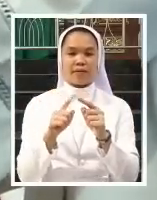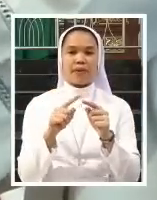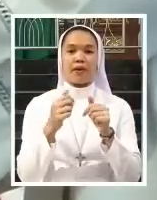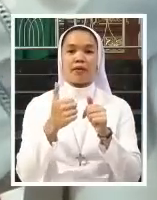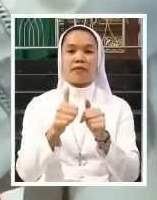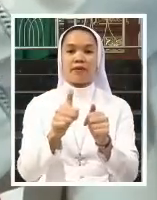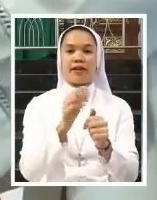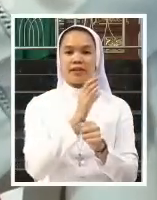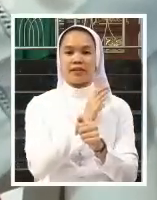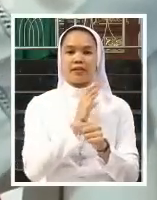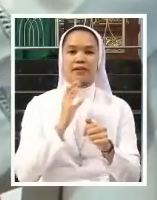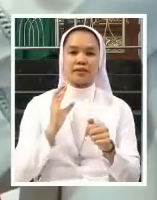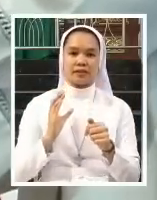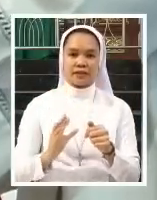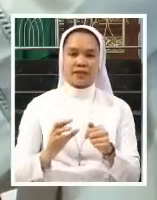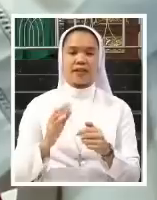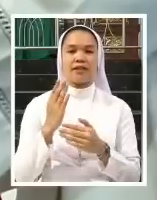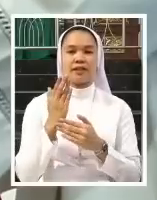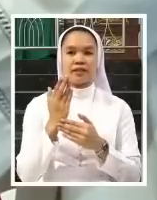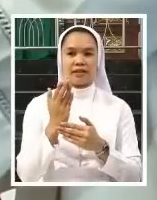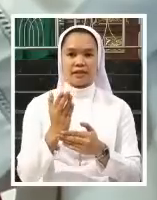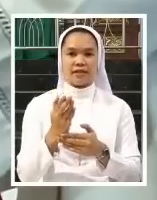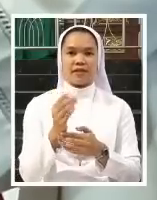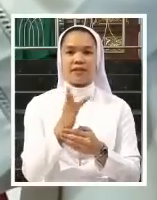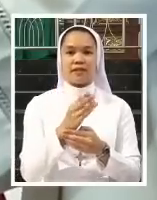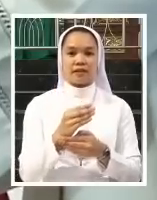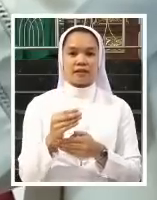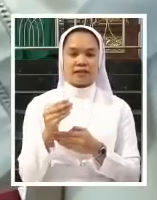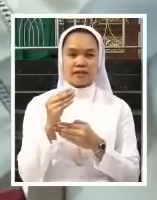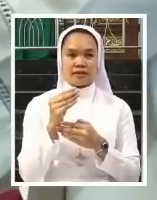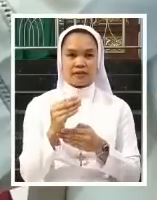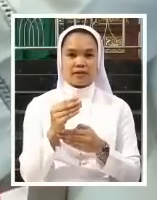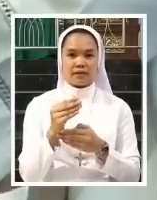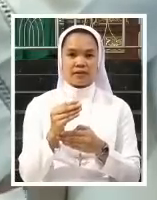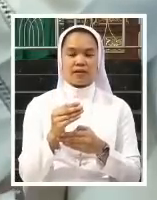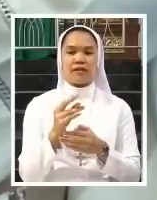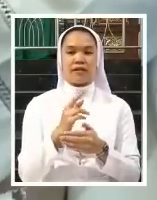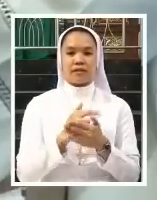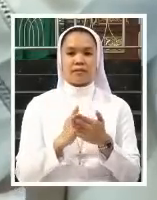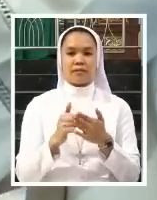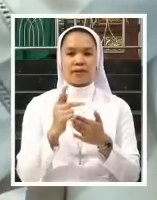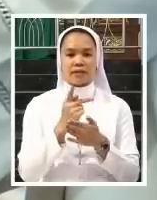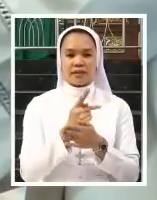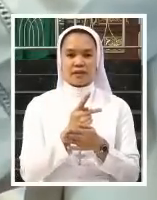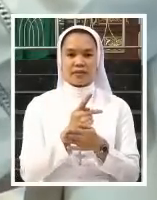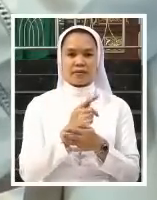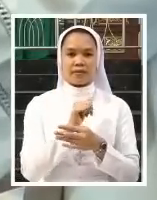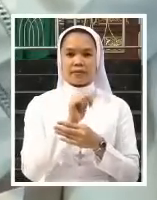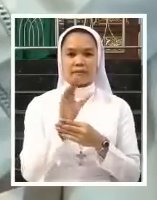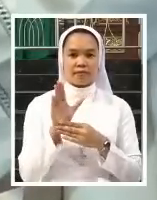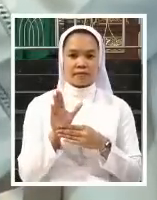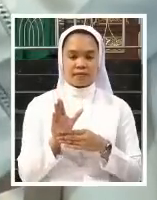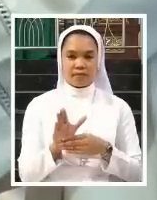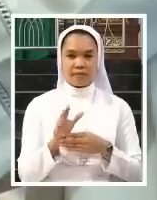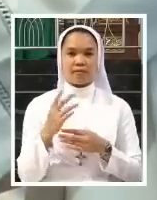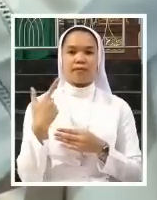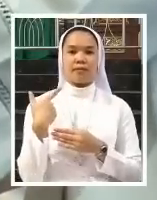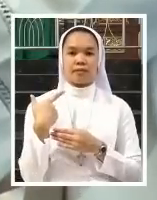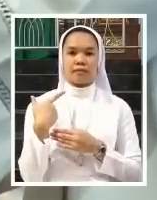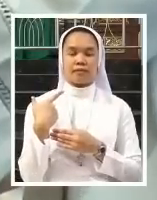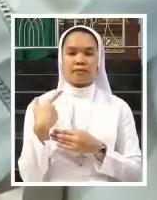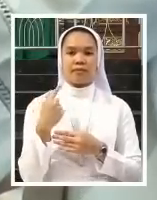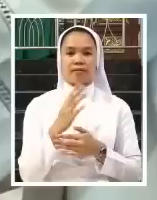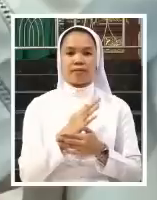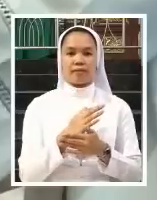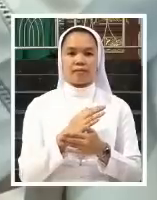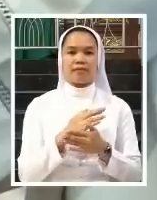kay Kristo, an pamayo asin pastor na dai magmamawot ning yaman